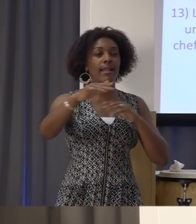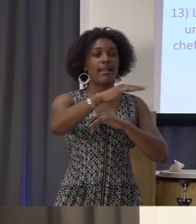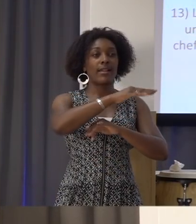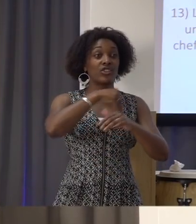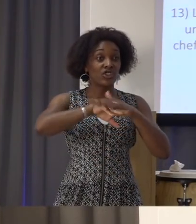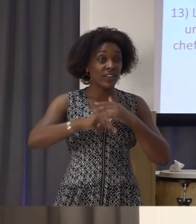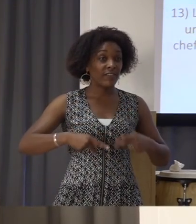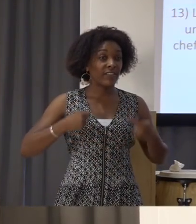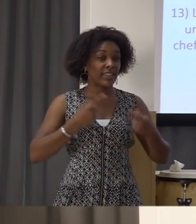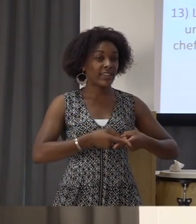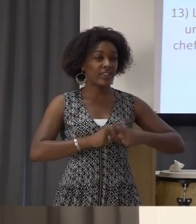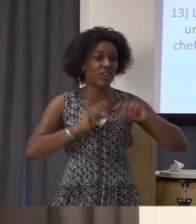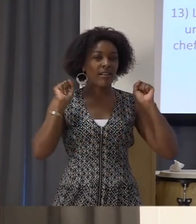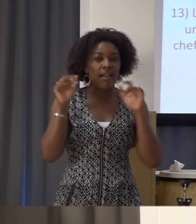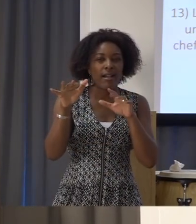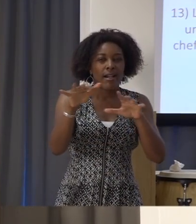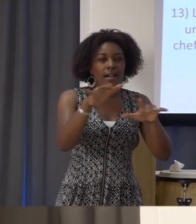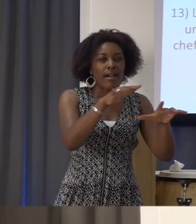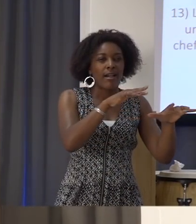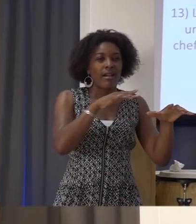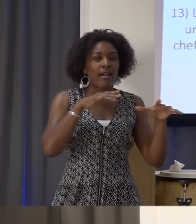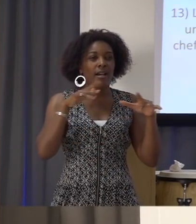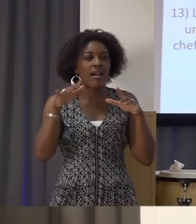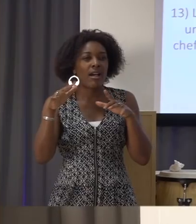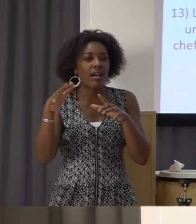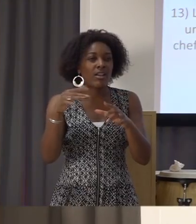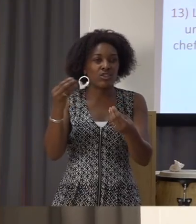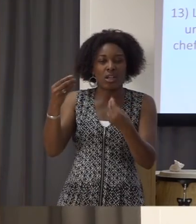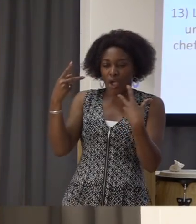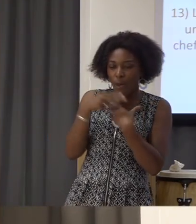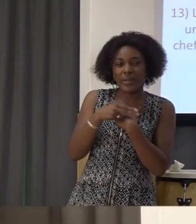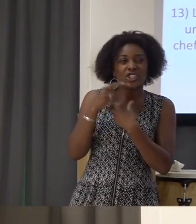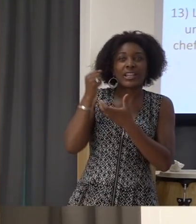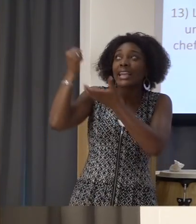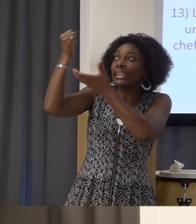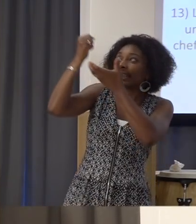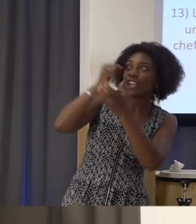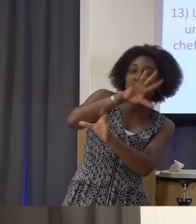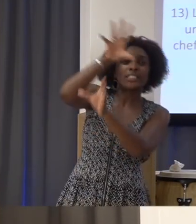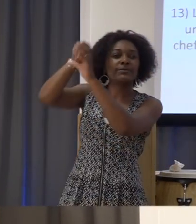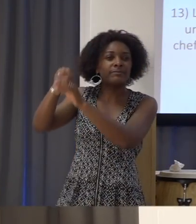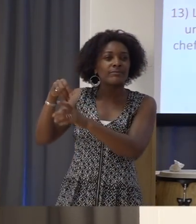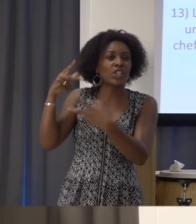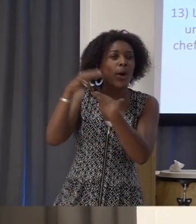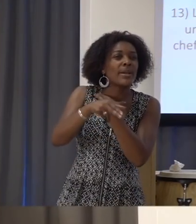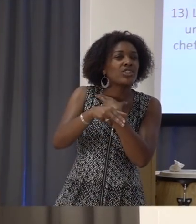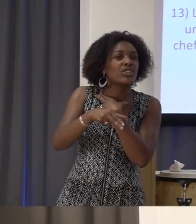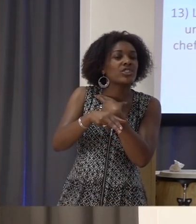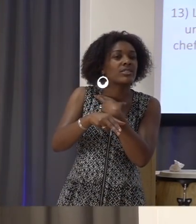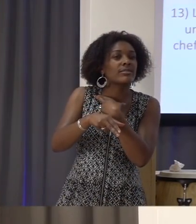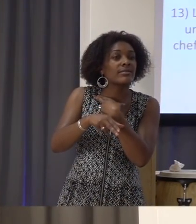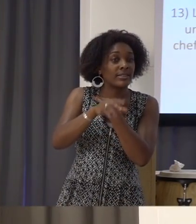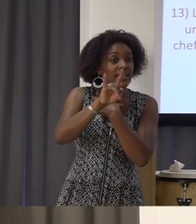chrétiens et les empêchent de posséder leur héritage et de passer de l'autre côté.